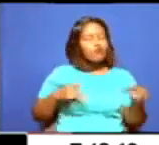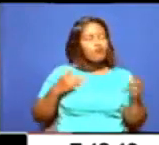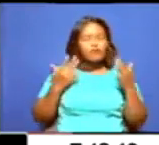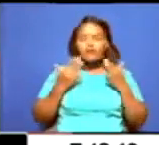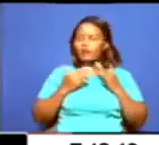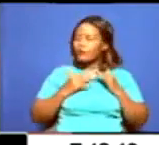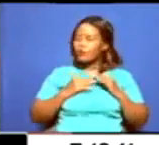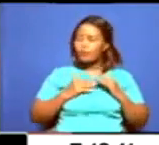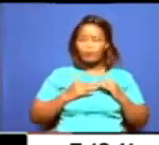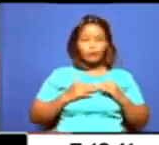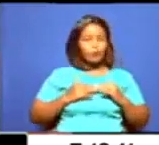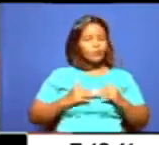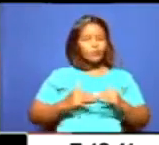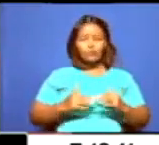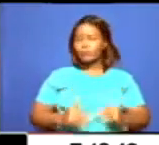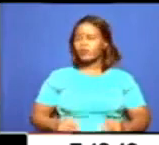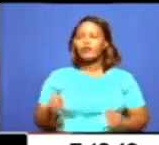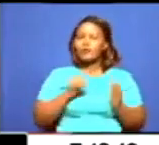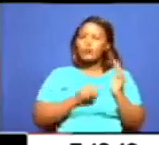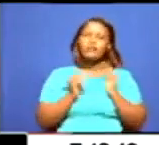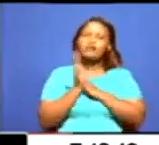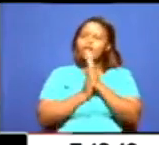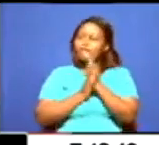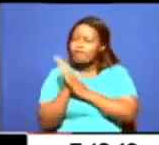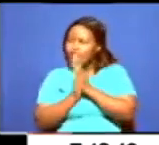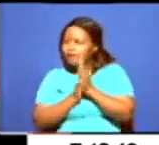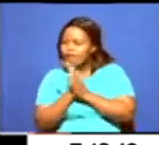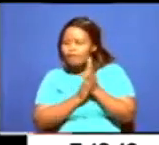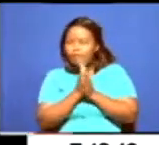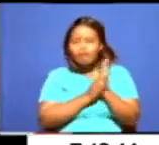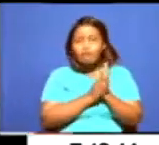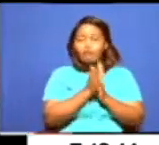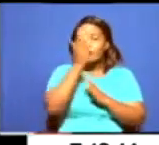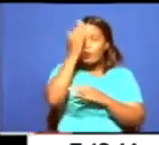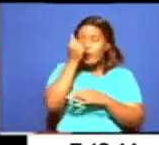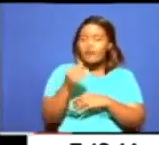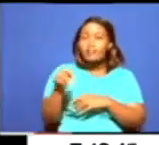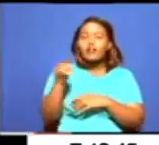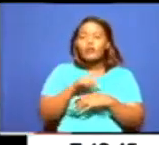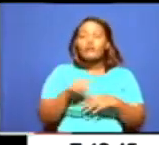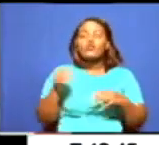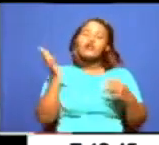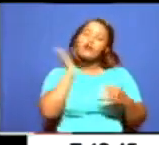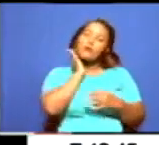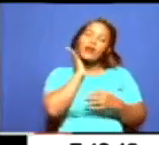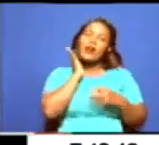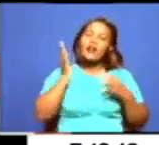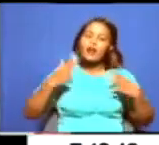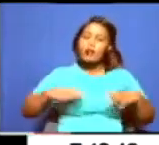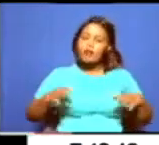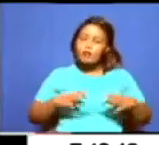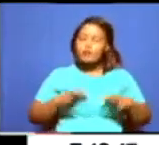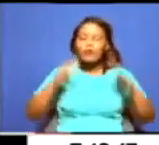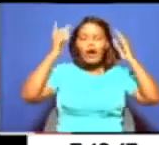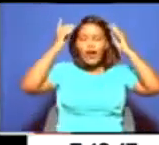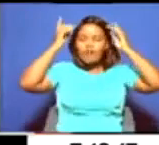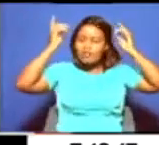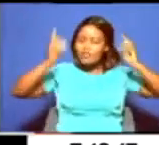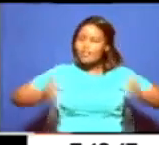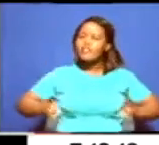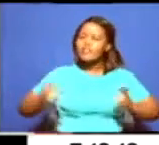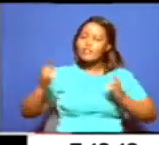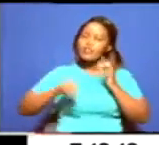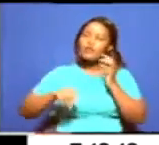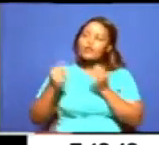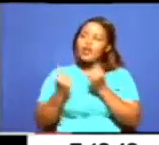kwa hamu sana. Okay. Kwa sababu tumeamua kama watu wa Murang'a, tumeamua sisi tuko Azimio kwa